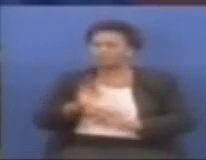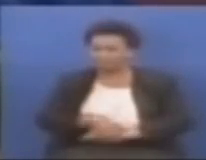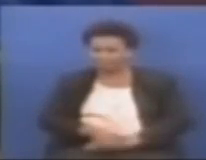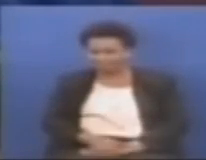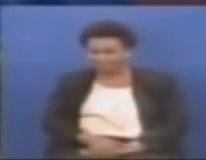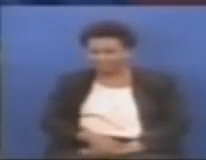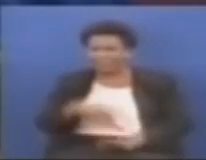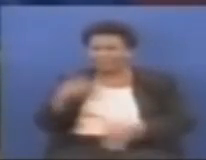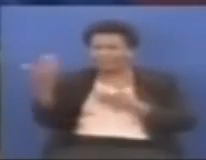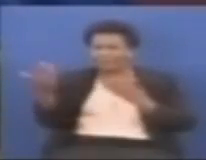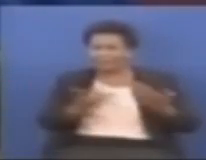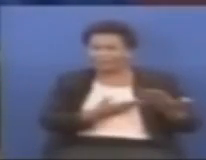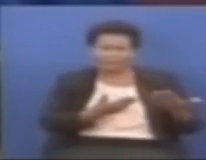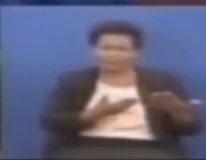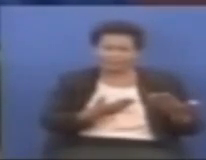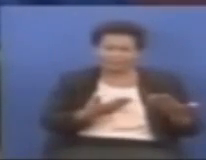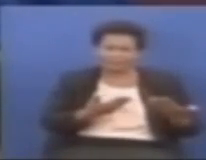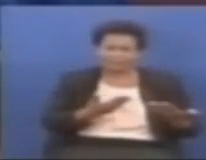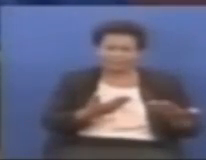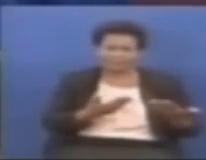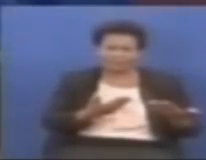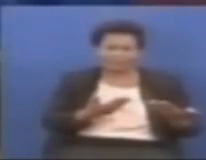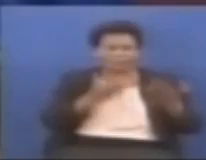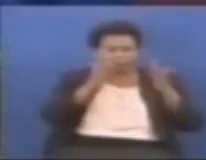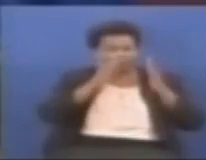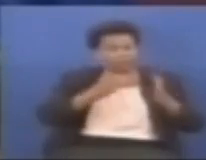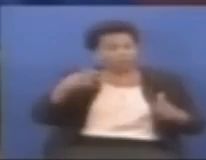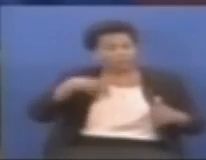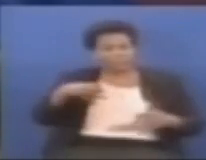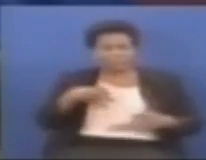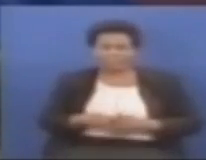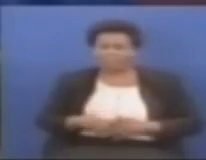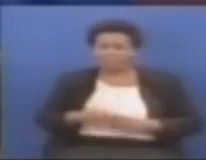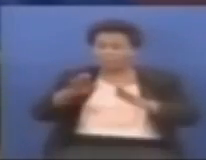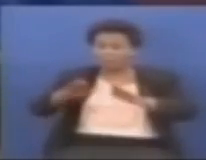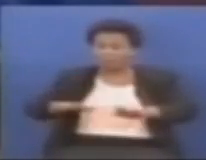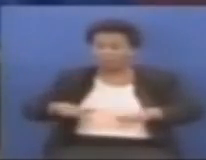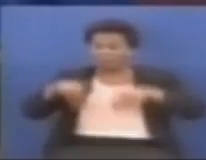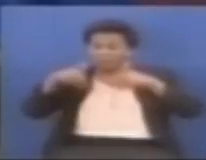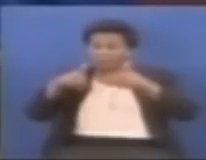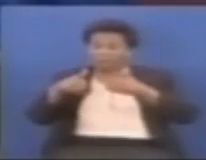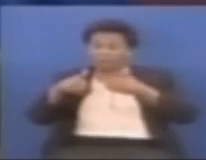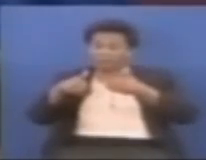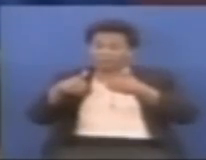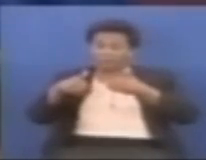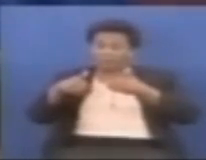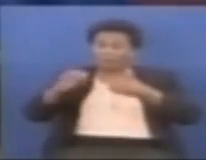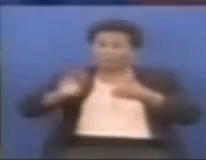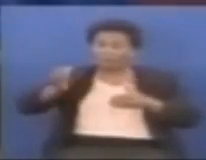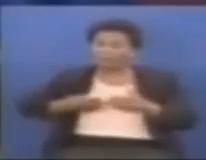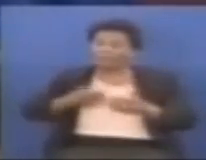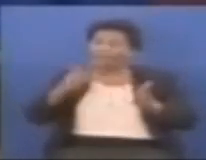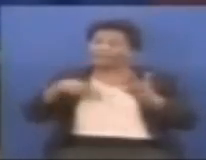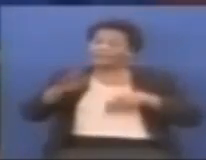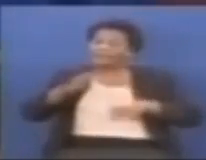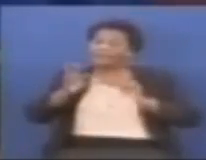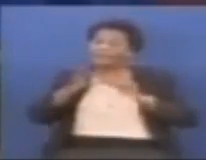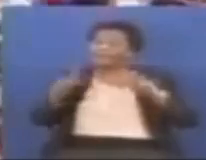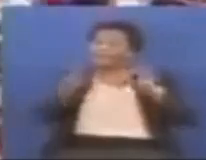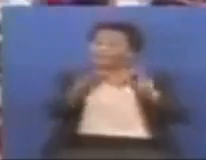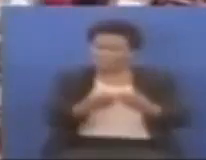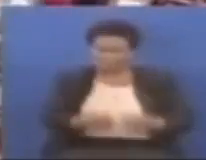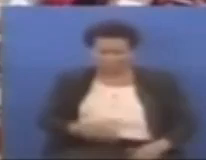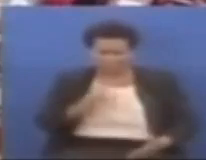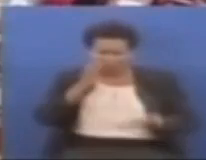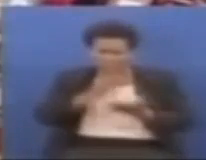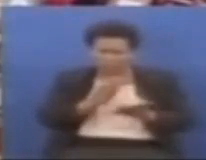je, wizara au serikali ipo tayari kuweka mkakati maalum wa kutoa mafunzo endelevu na